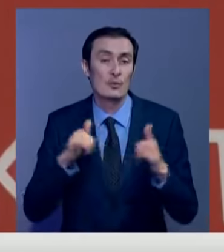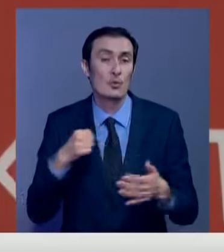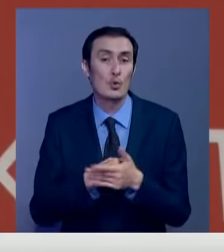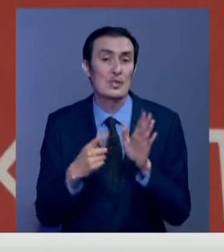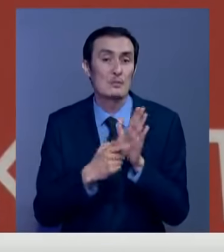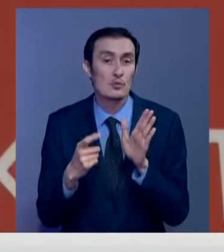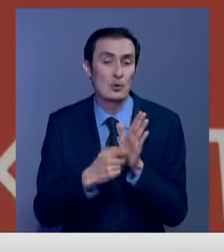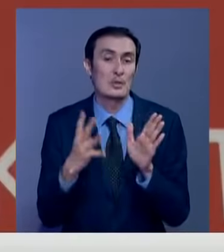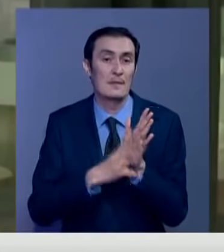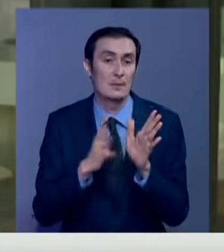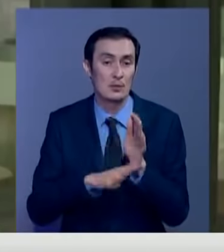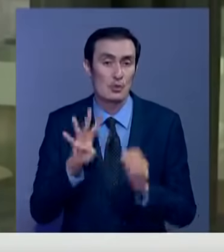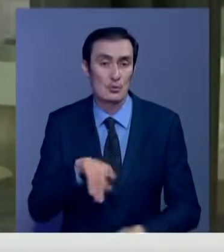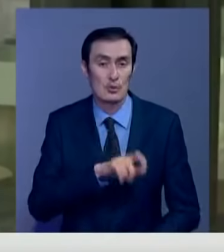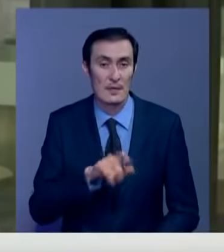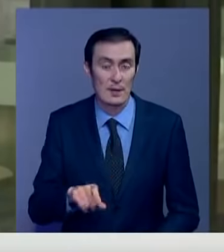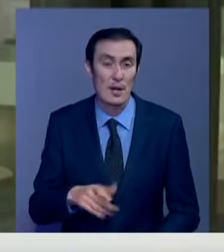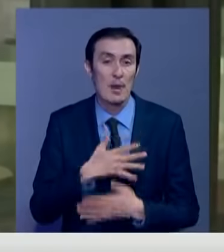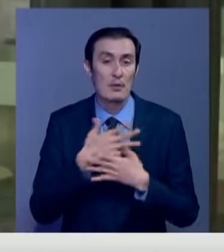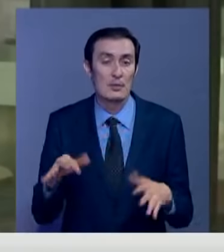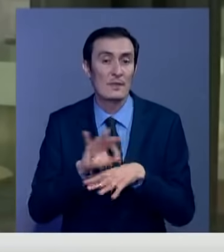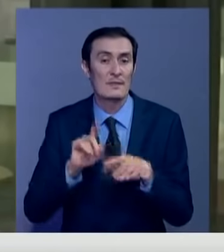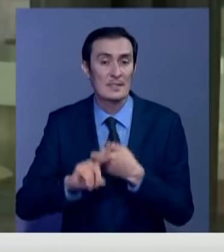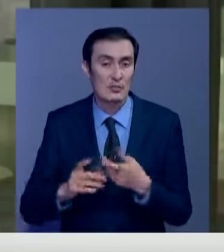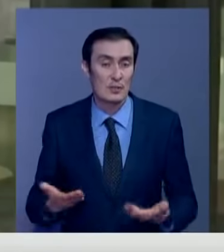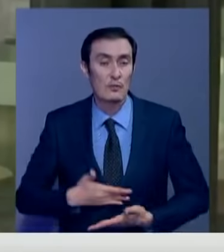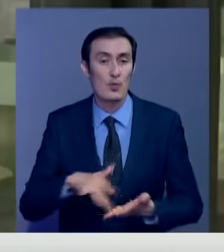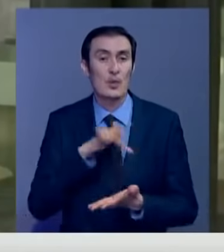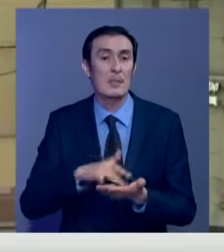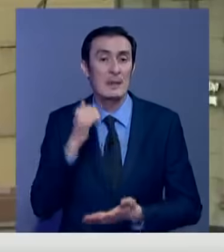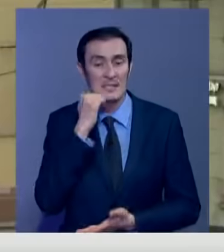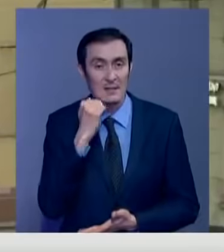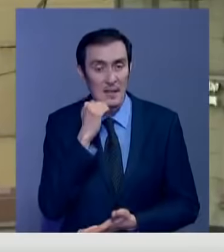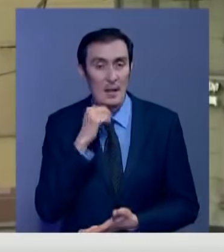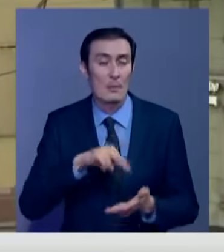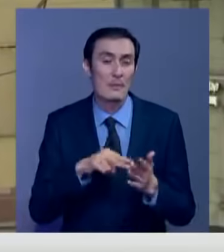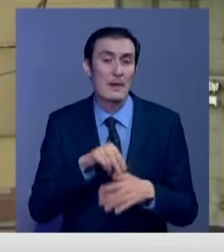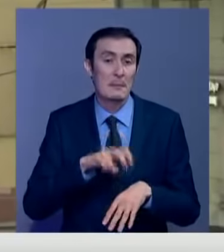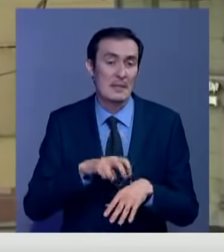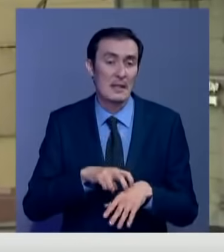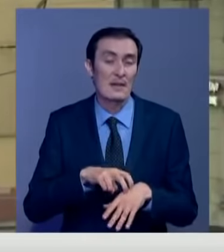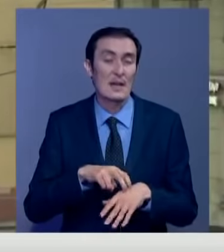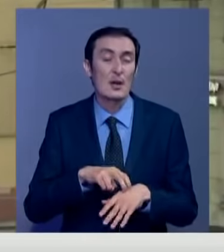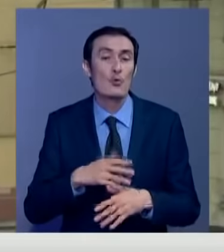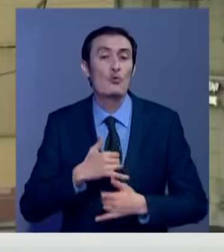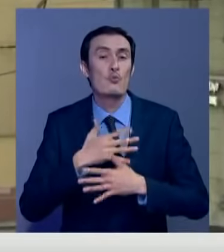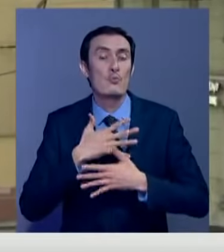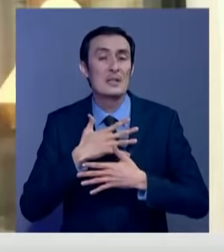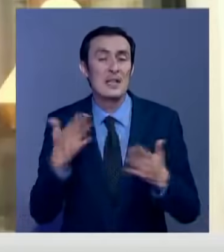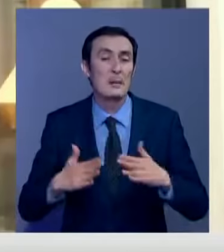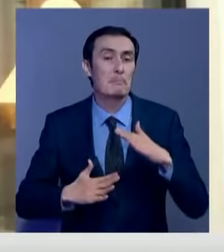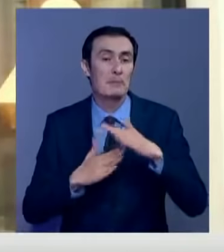до 794. Большинство инфицированных проживают в Москве. По прогнозам медиков, пик заболеваемости COVID в